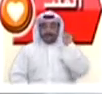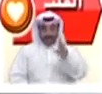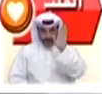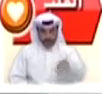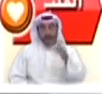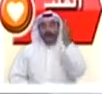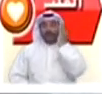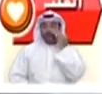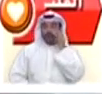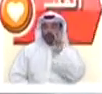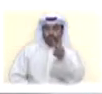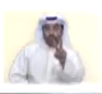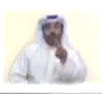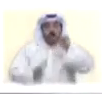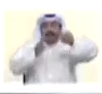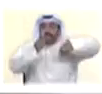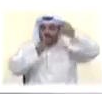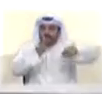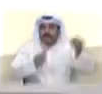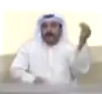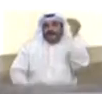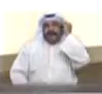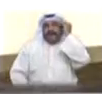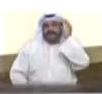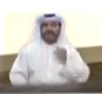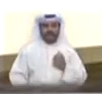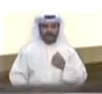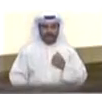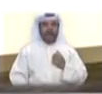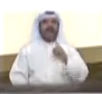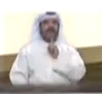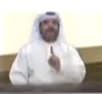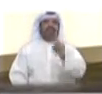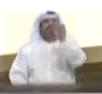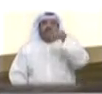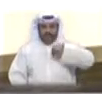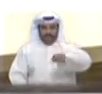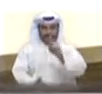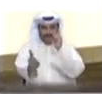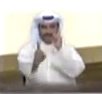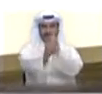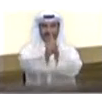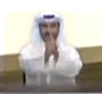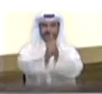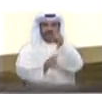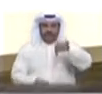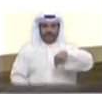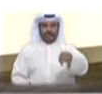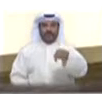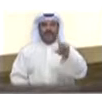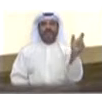وأفلام توعوية وغيرها من الأنشطة. هذا اللقاء التنويري سيكون إن شاء الله في مركز الطب الإسلامي في أول